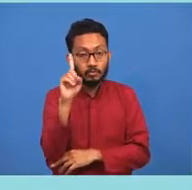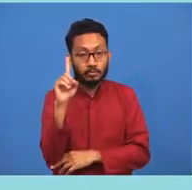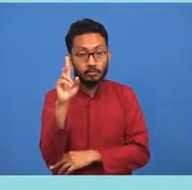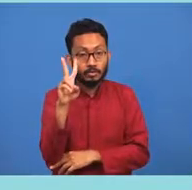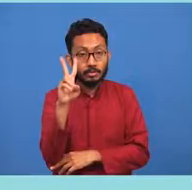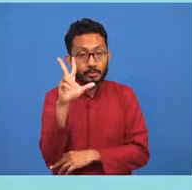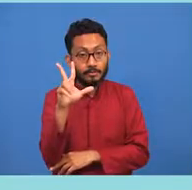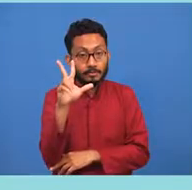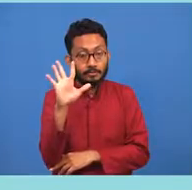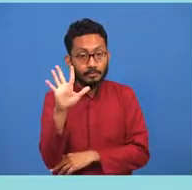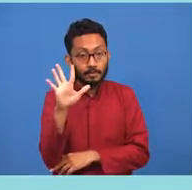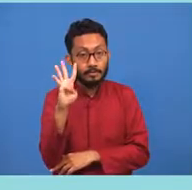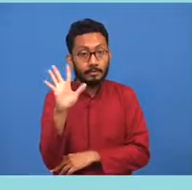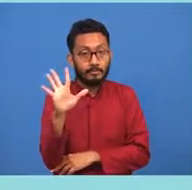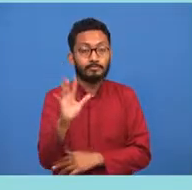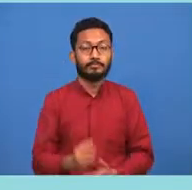0.0125 mol.